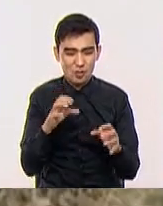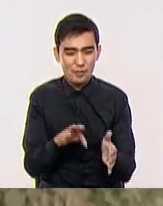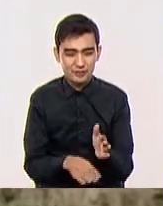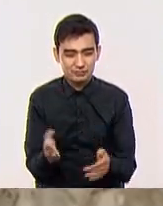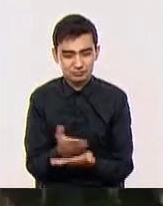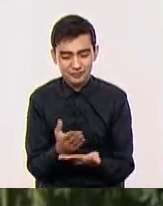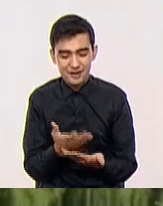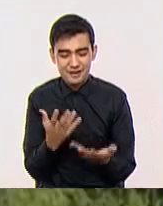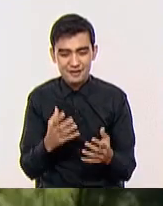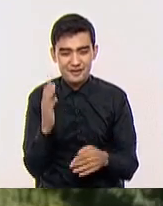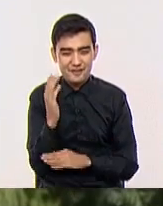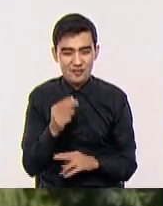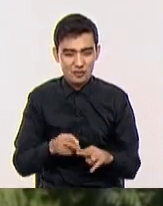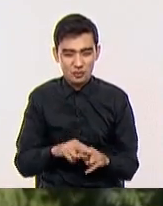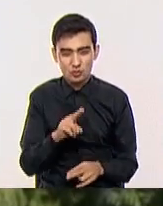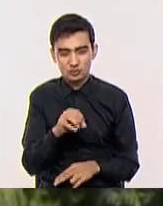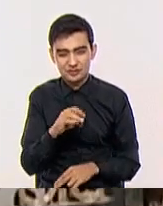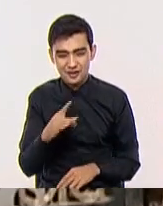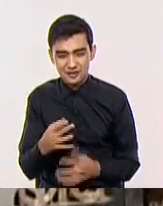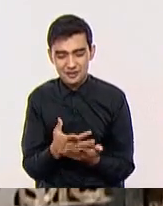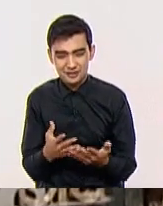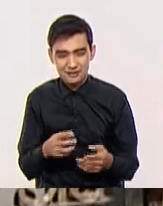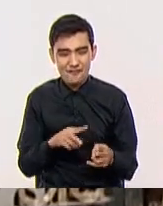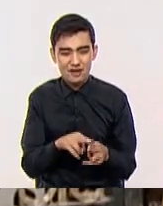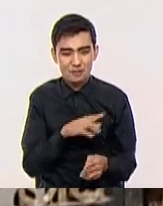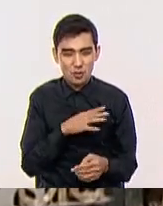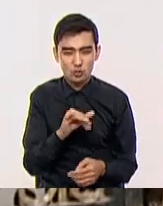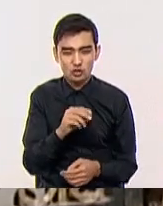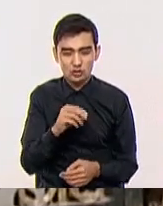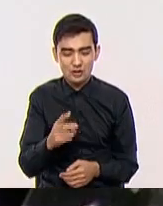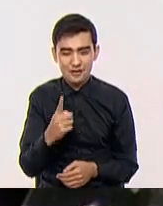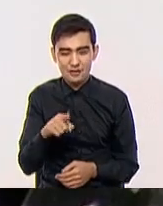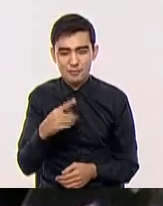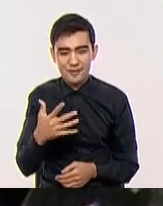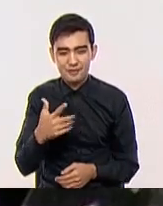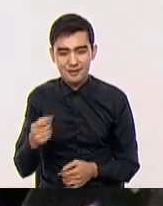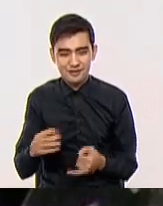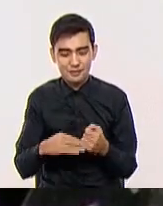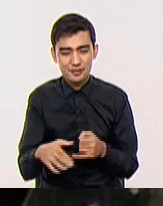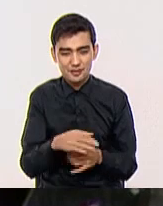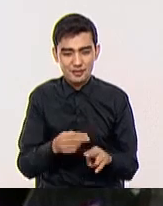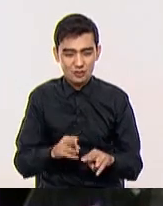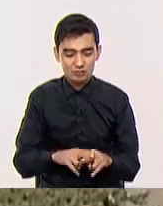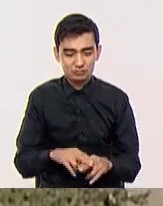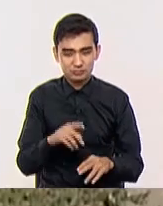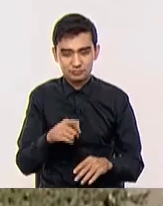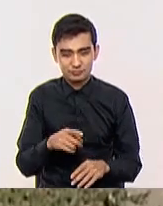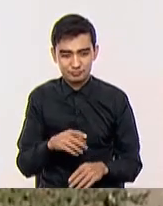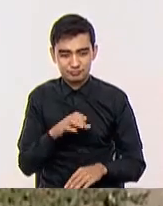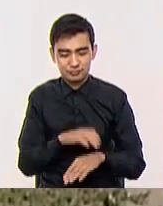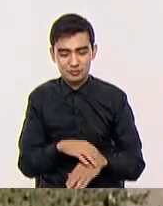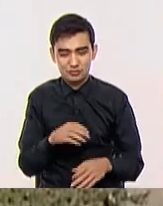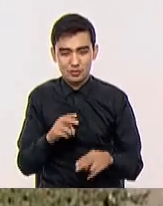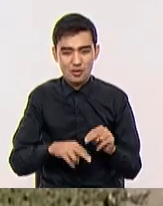или повреждении деревьев и кустарников. На участке размером в 1,5 гектара, где активисты зафиксировали сруб,